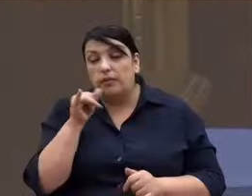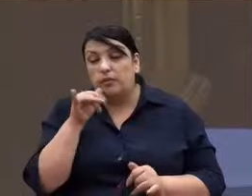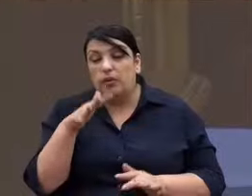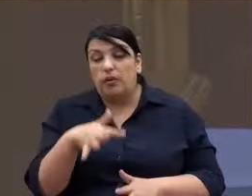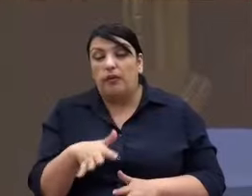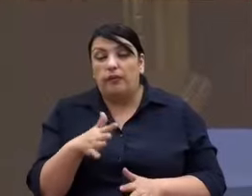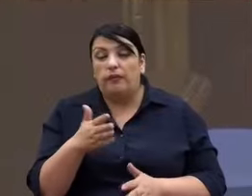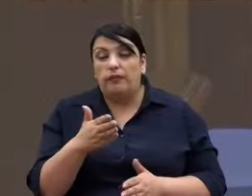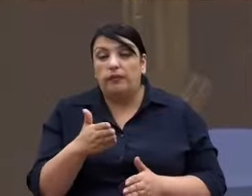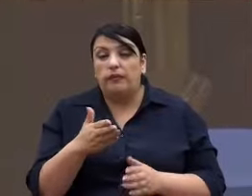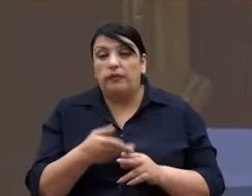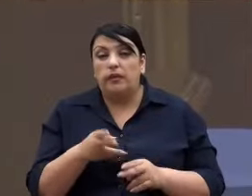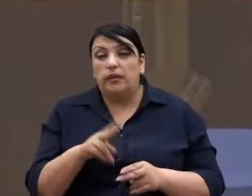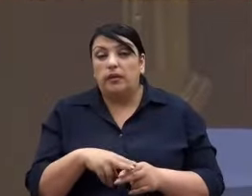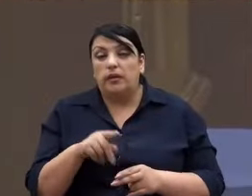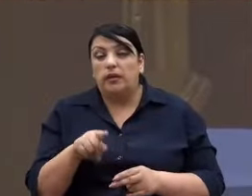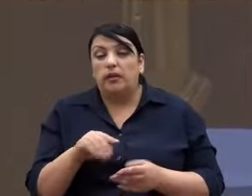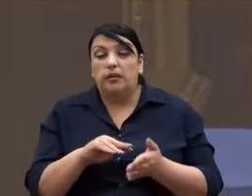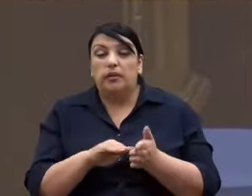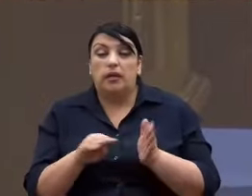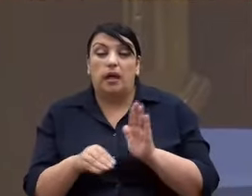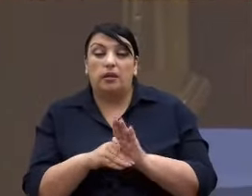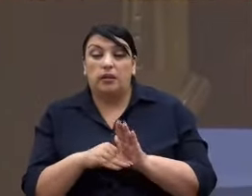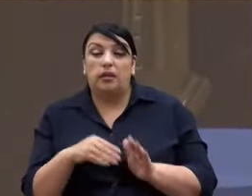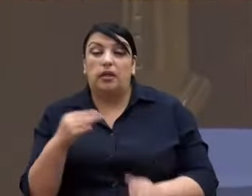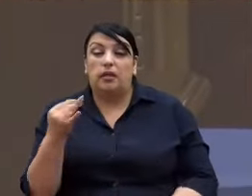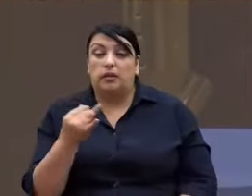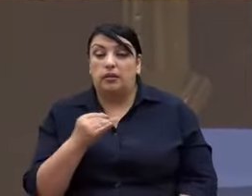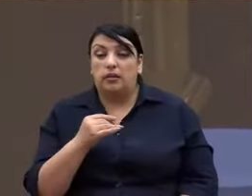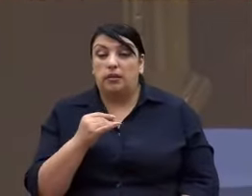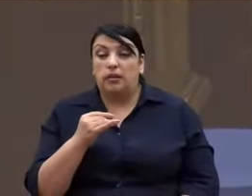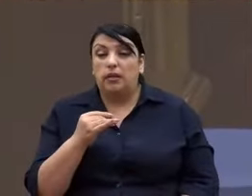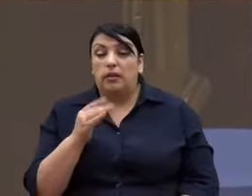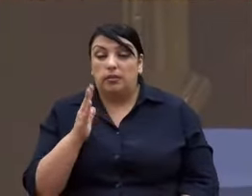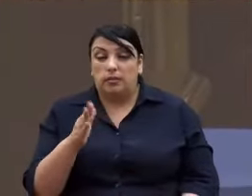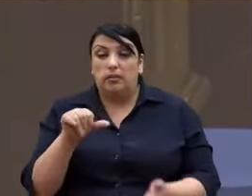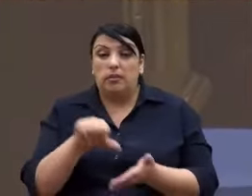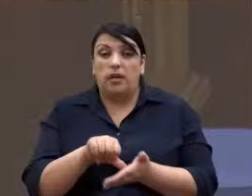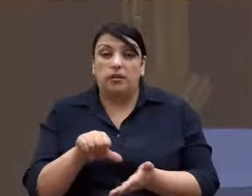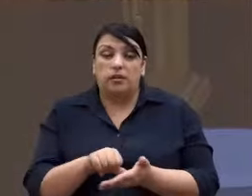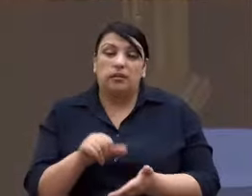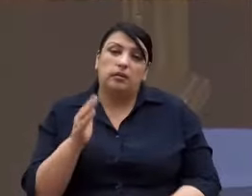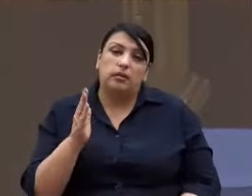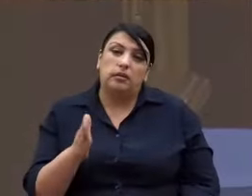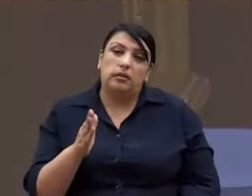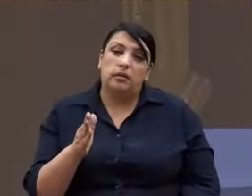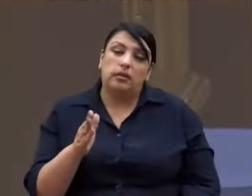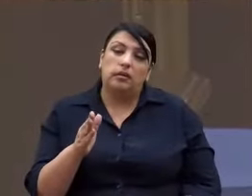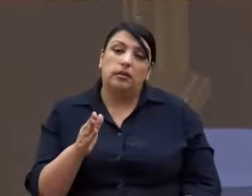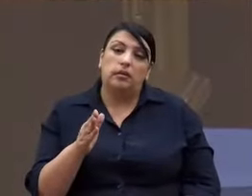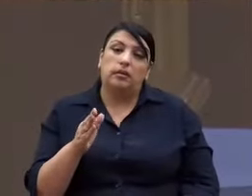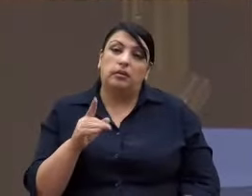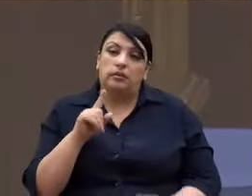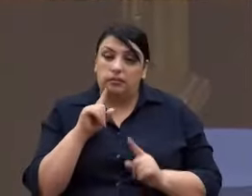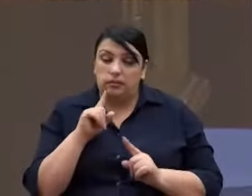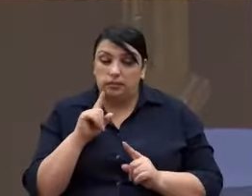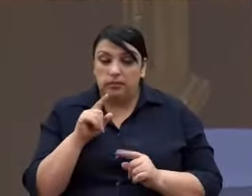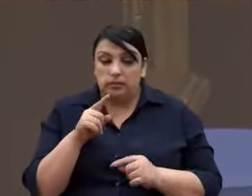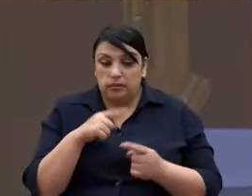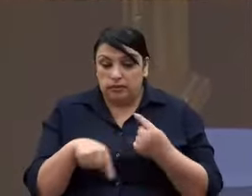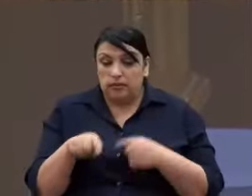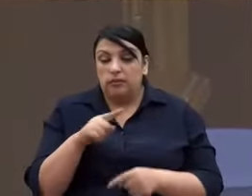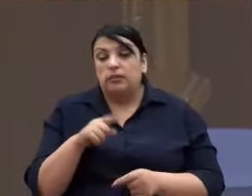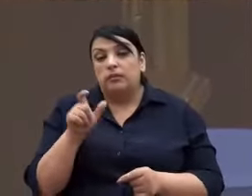իսկապես աննախադեպ ծրագիր է և Հայաստանի դրան մասնակցությունը կրկին լինելու է շրջադարձային։ Եվրոինտեգրումը նաև